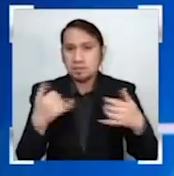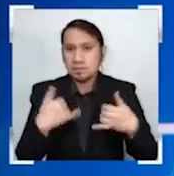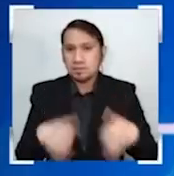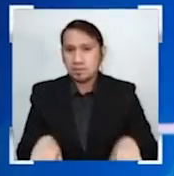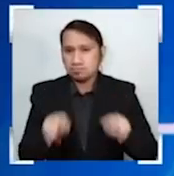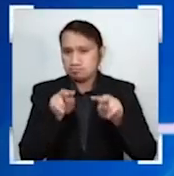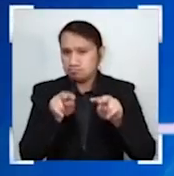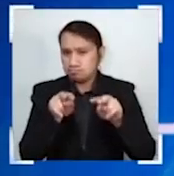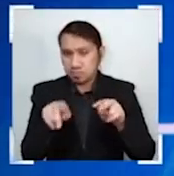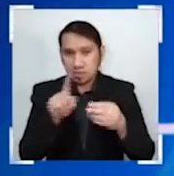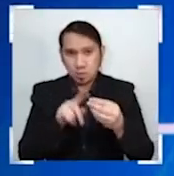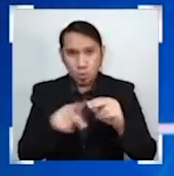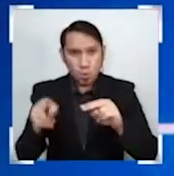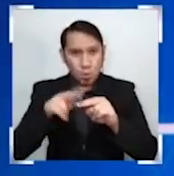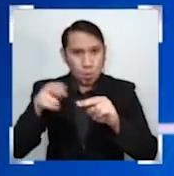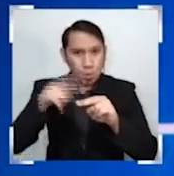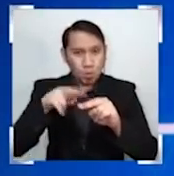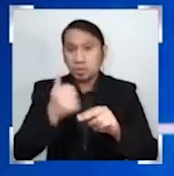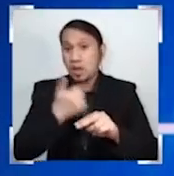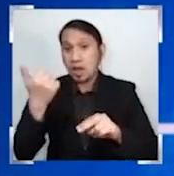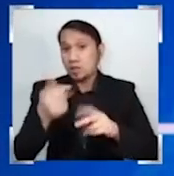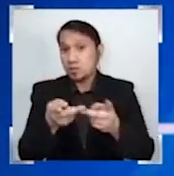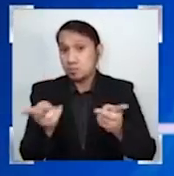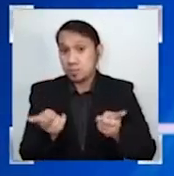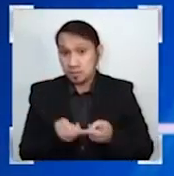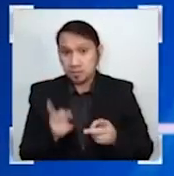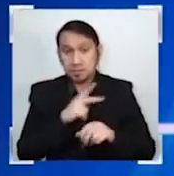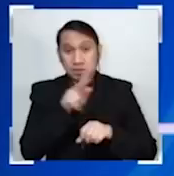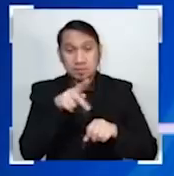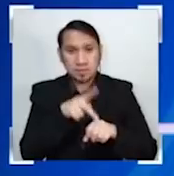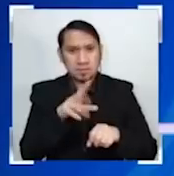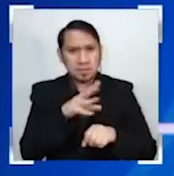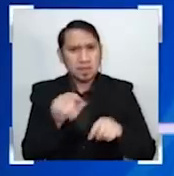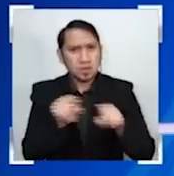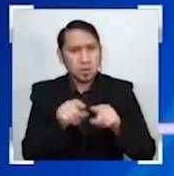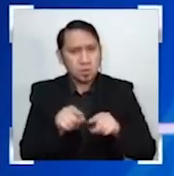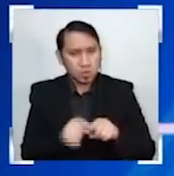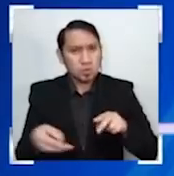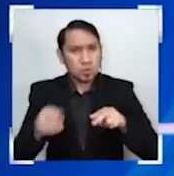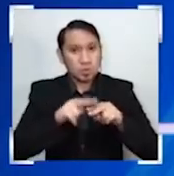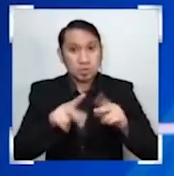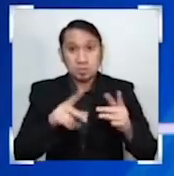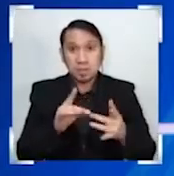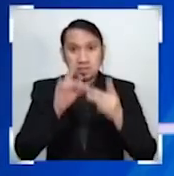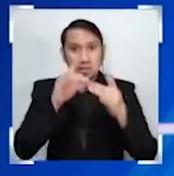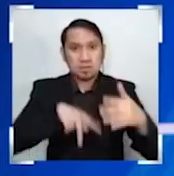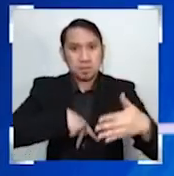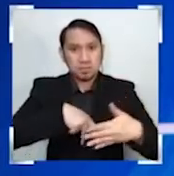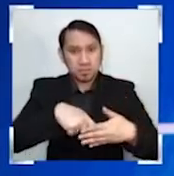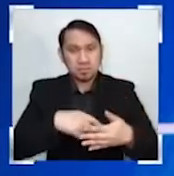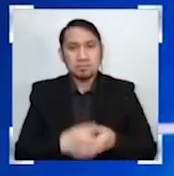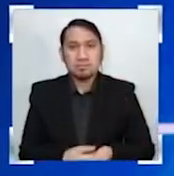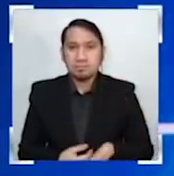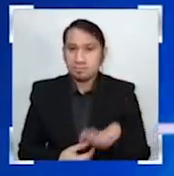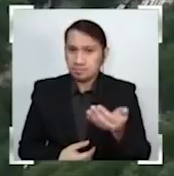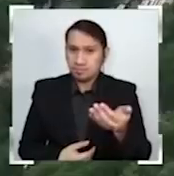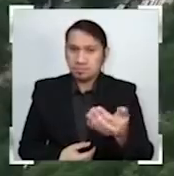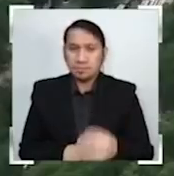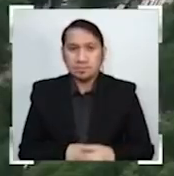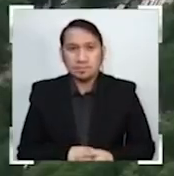ng mga kaso sa ibang lugar sa bansa. At may pagtaas din ng kaso sa mga buntis. Saksi, si Lea